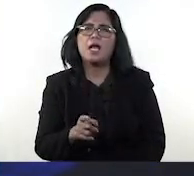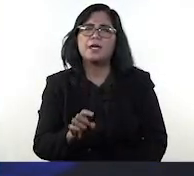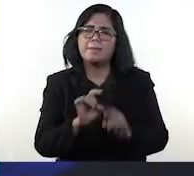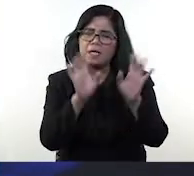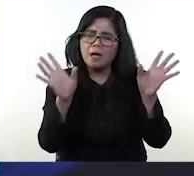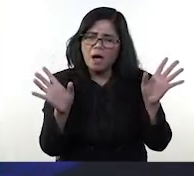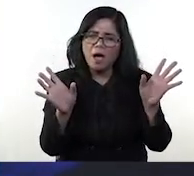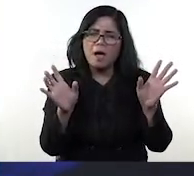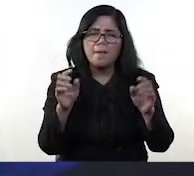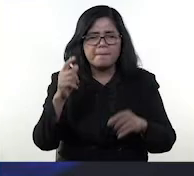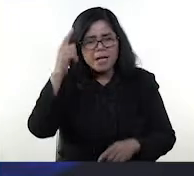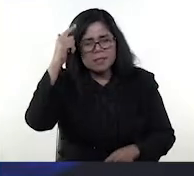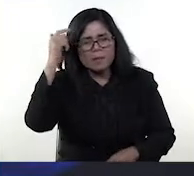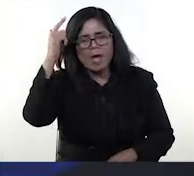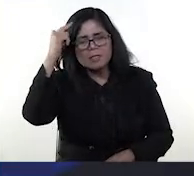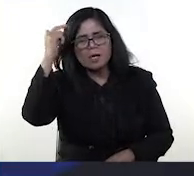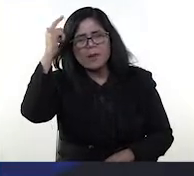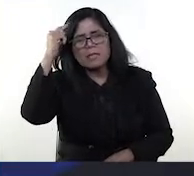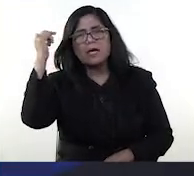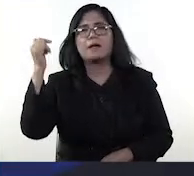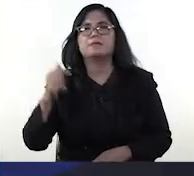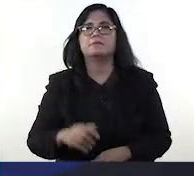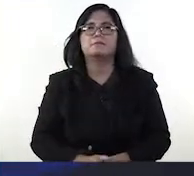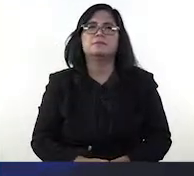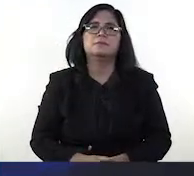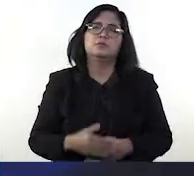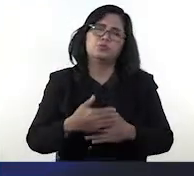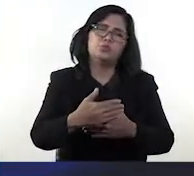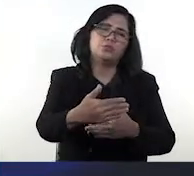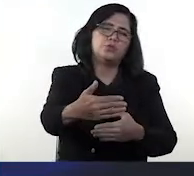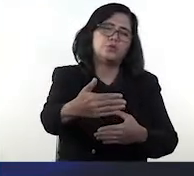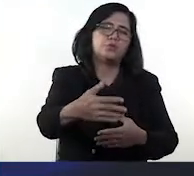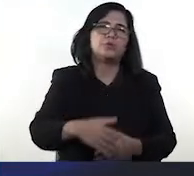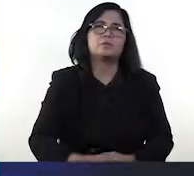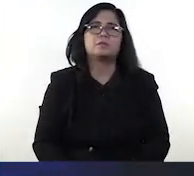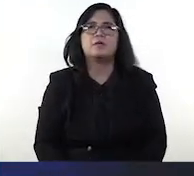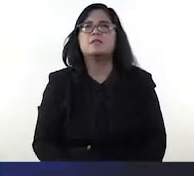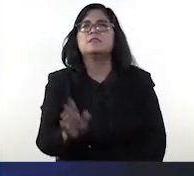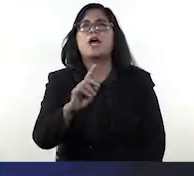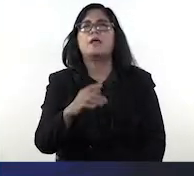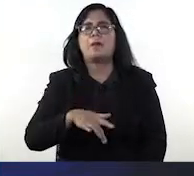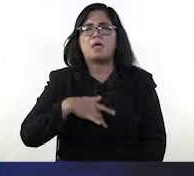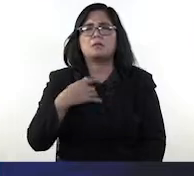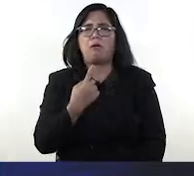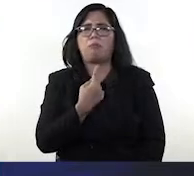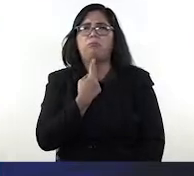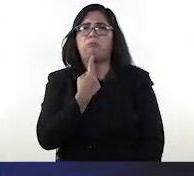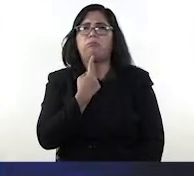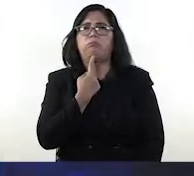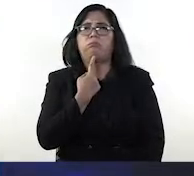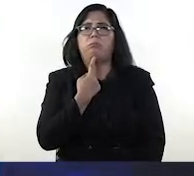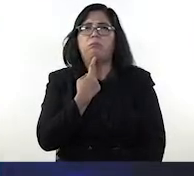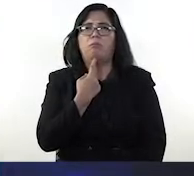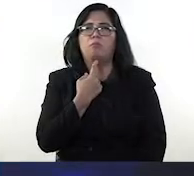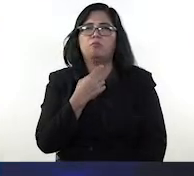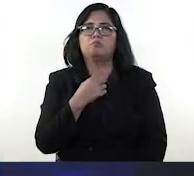ada sesuatu yang berbeda kita belajar lagi kita belajar lagi Hai bukan merasa diri yang paling sok tahu sok benar Hai